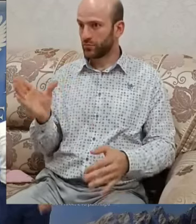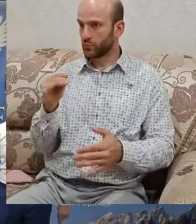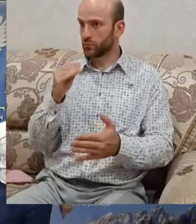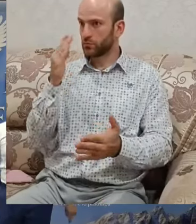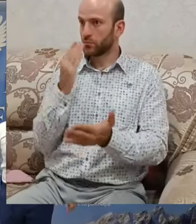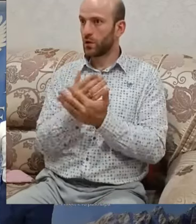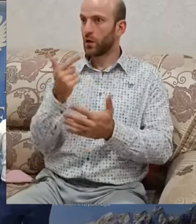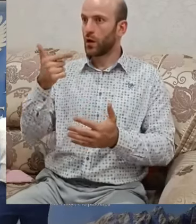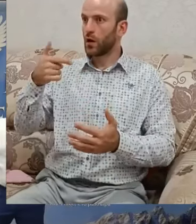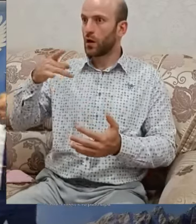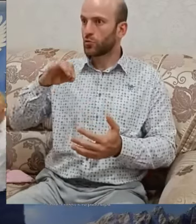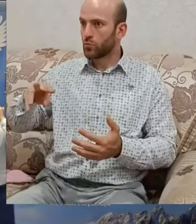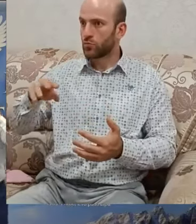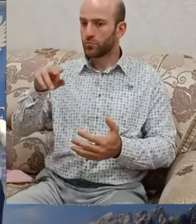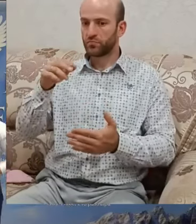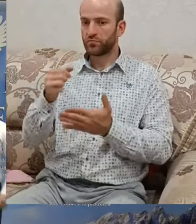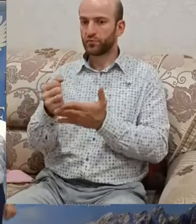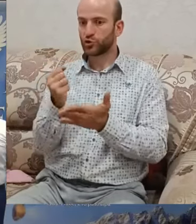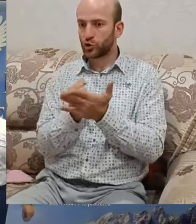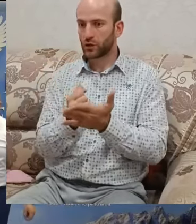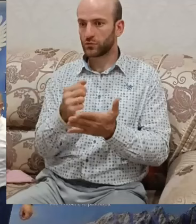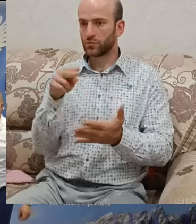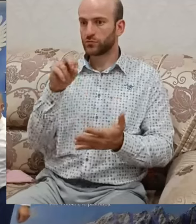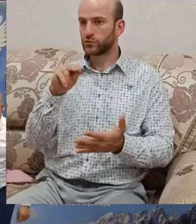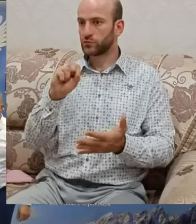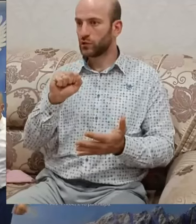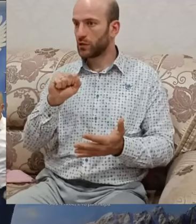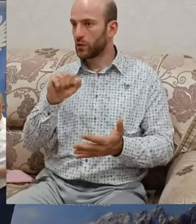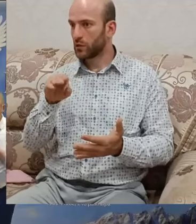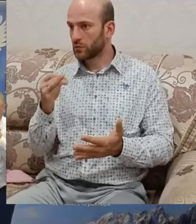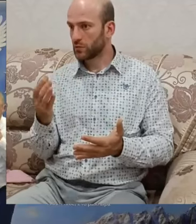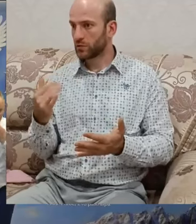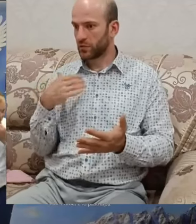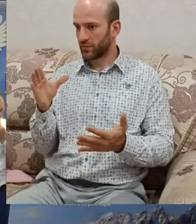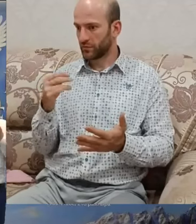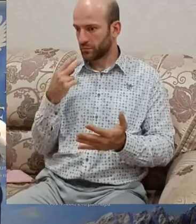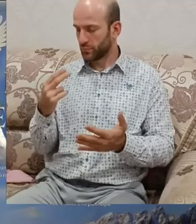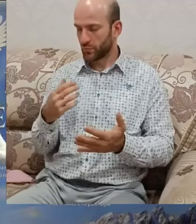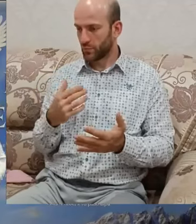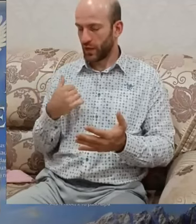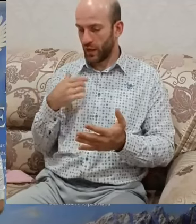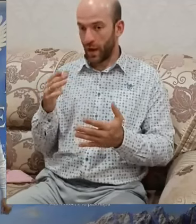Teisingai. Правильно. Šiandien žinioje daugybė baidyklių. Сегодня в послании много пугал.